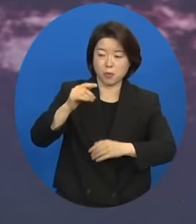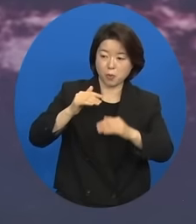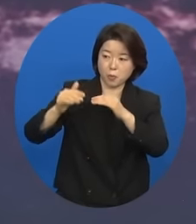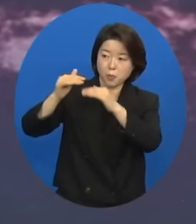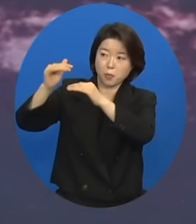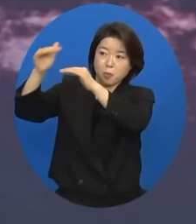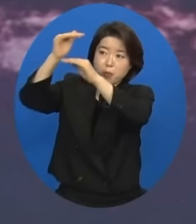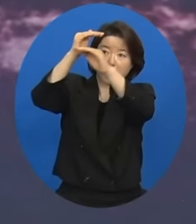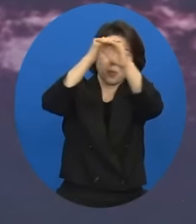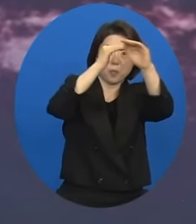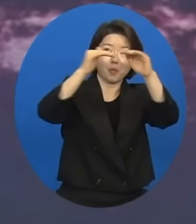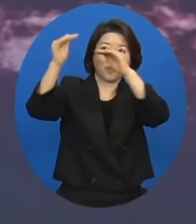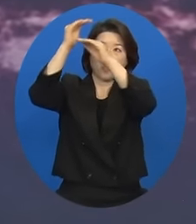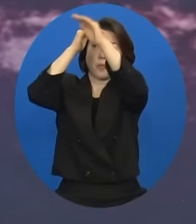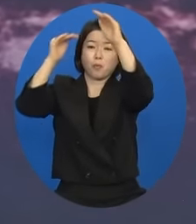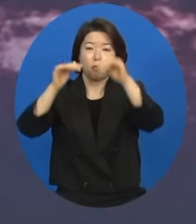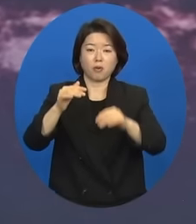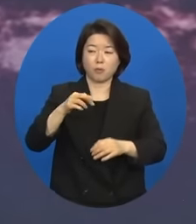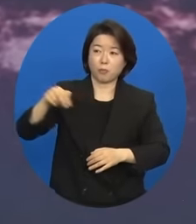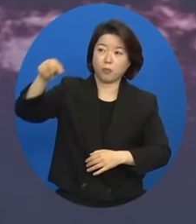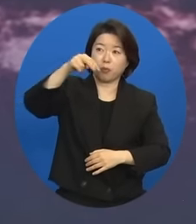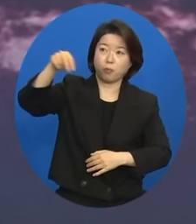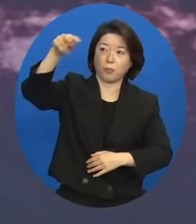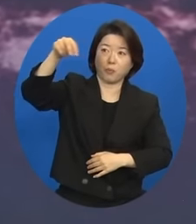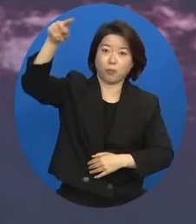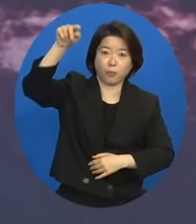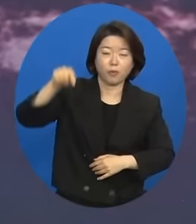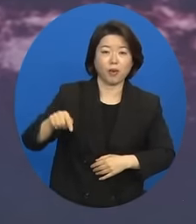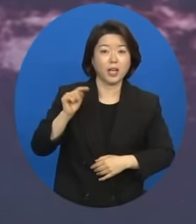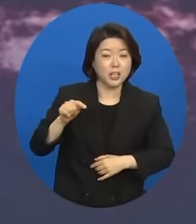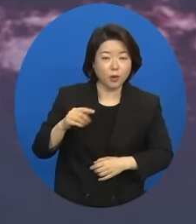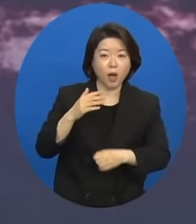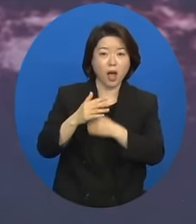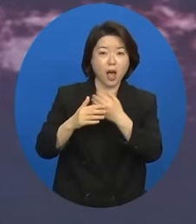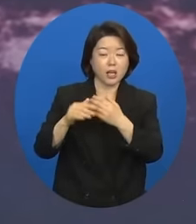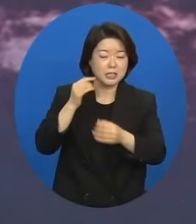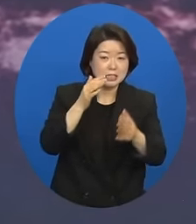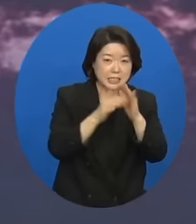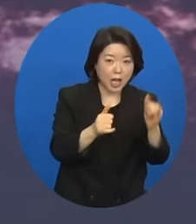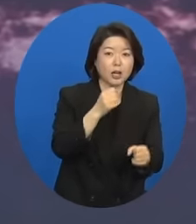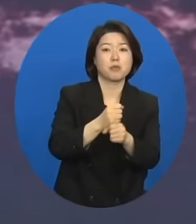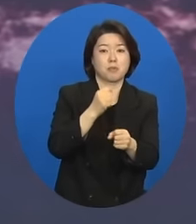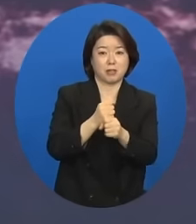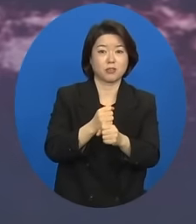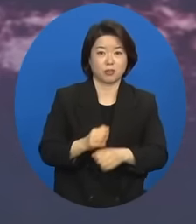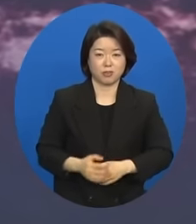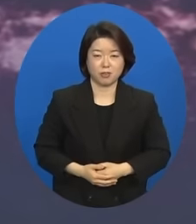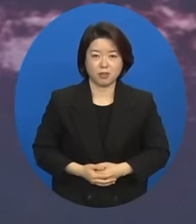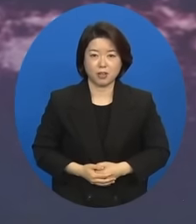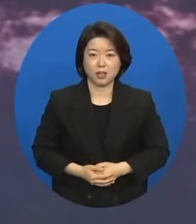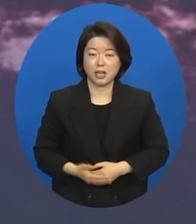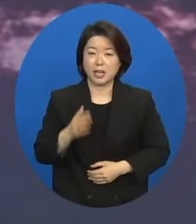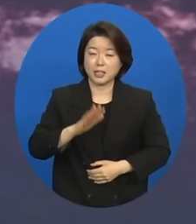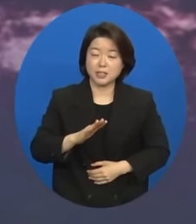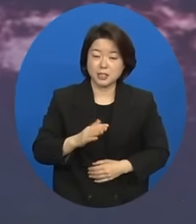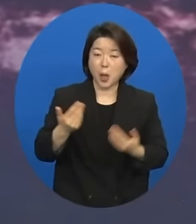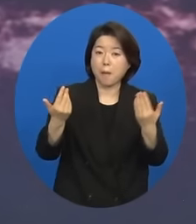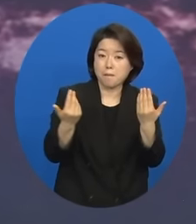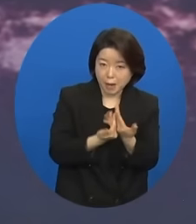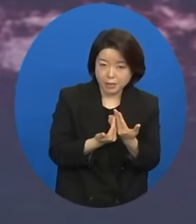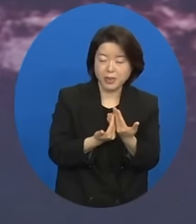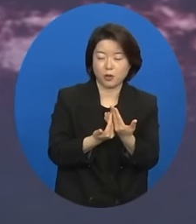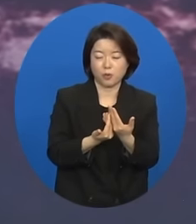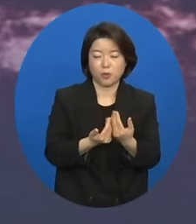올라가면 계속 하늘로 올라가는 거야 이렇게 그걸 사람들이 만든 거예요 이게 바벨 탑입니다 근데 지금 거꾸로 하나님은 지금